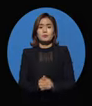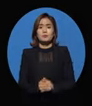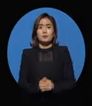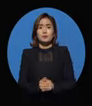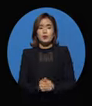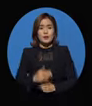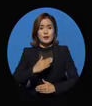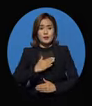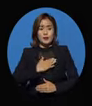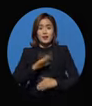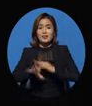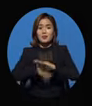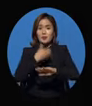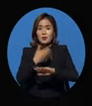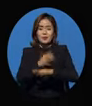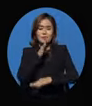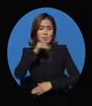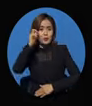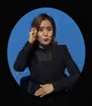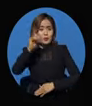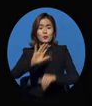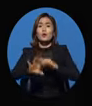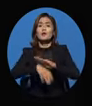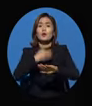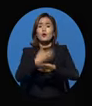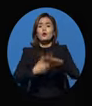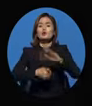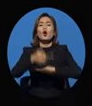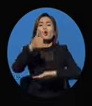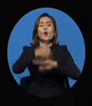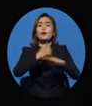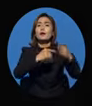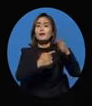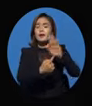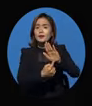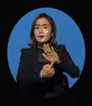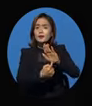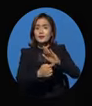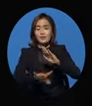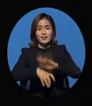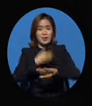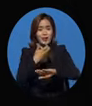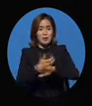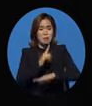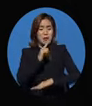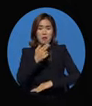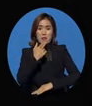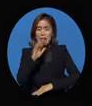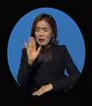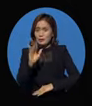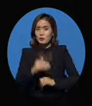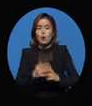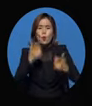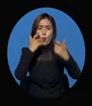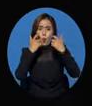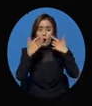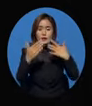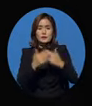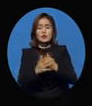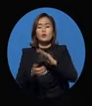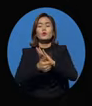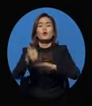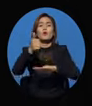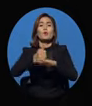송정 길이 하는 계획은 연어 관계의 요 성과를 내는 게 소리만 요란하고 실수 없는 계획이 아니라 분명 의 손에 같은